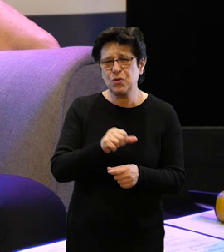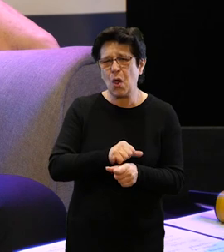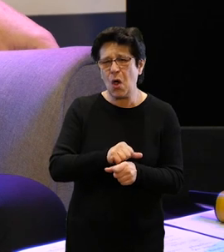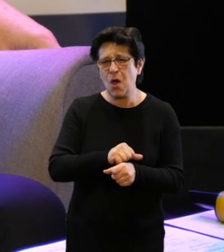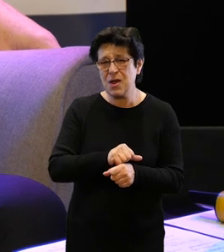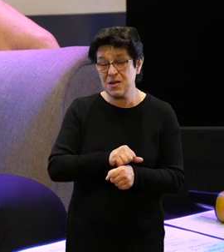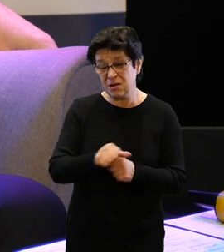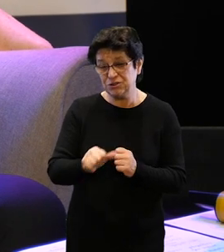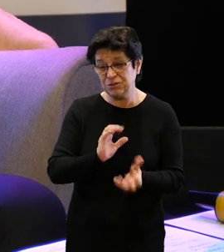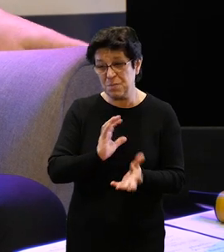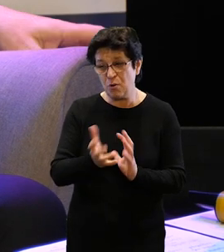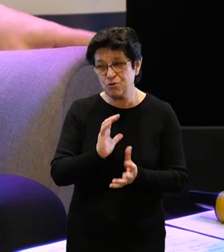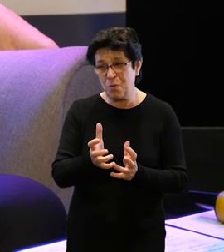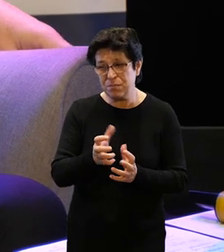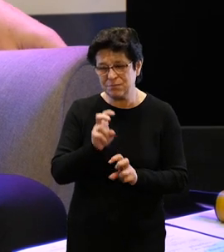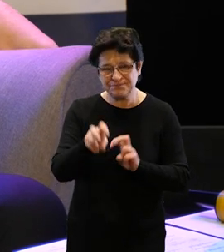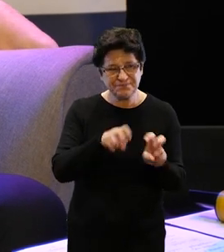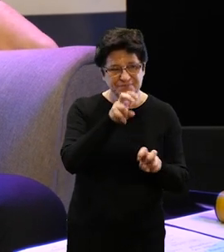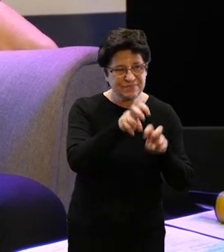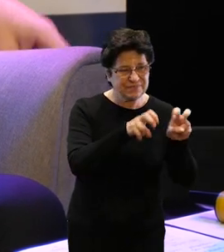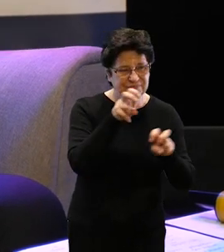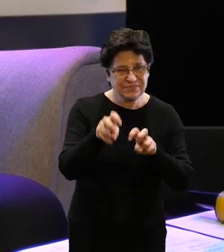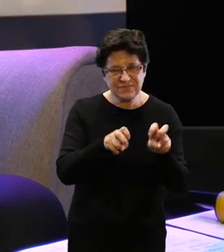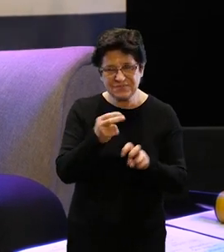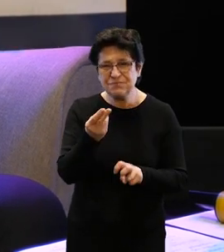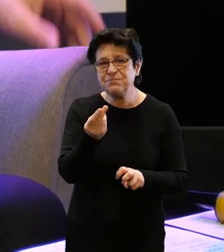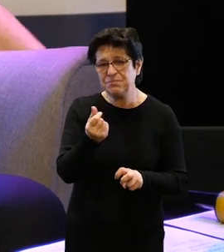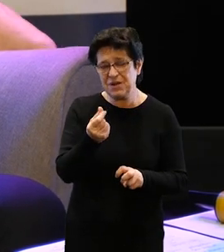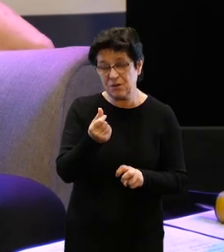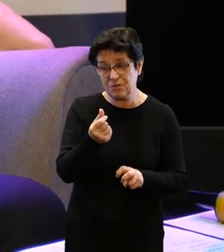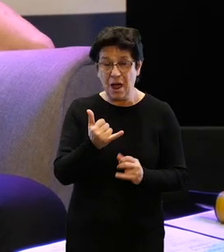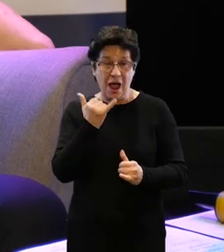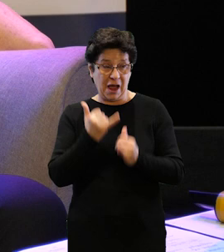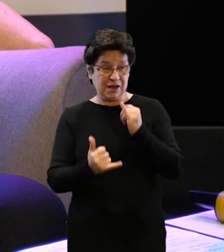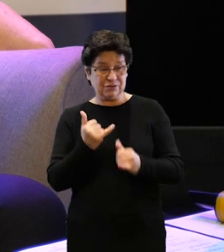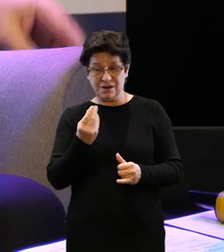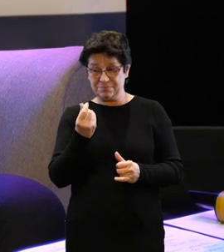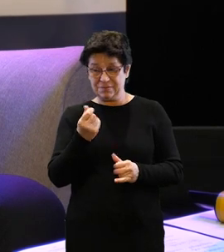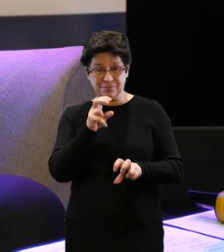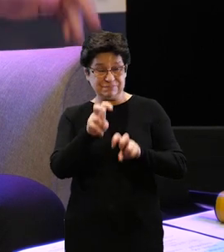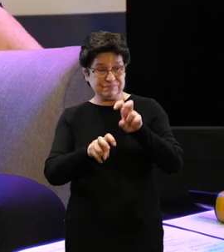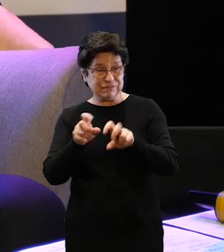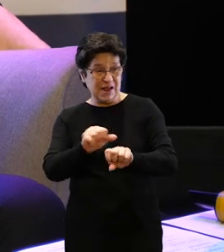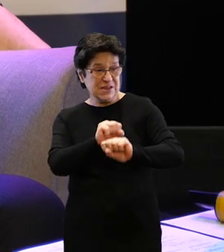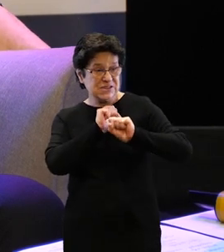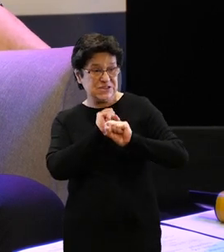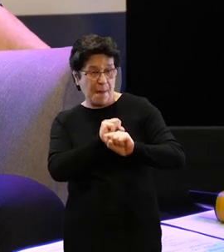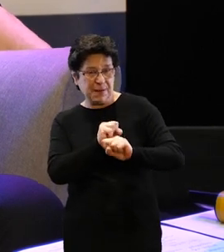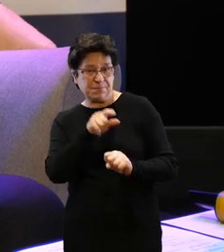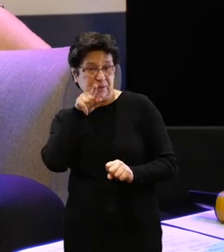dodatkowych środków ale jeżeli te środki są spożytkowane na zabezpieczenie tych zbiorów i na tą